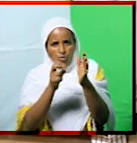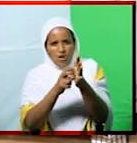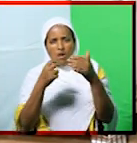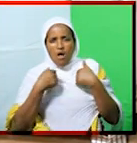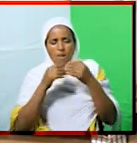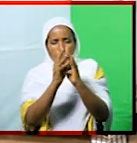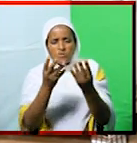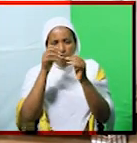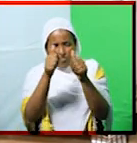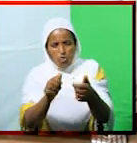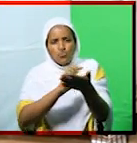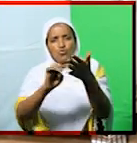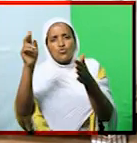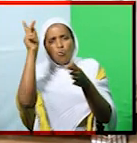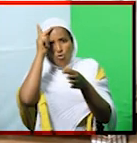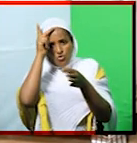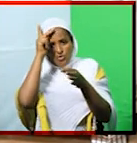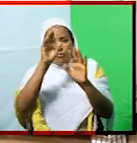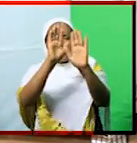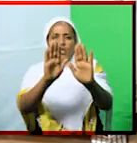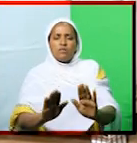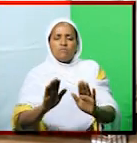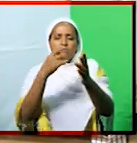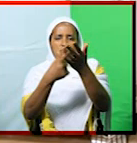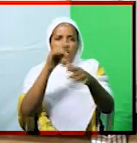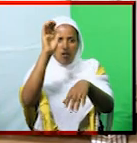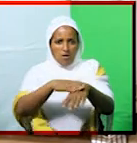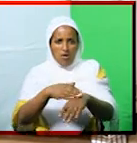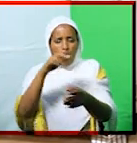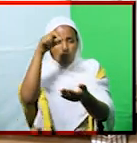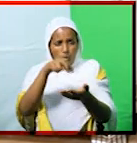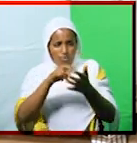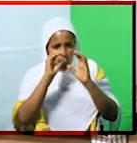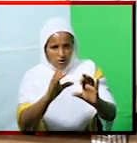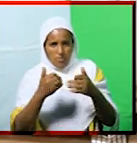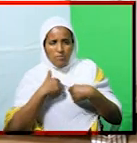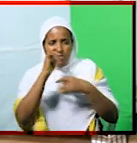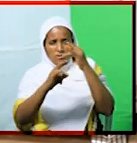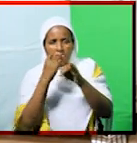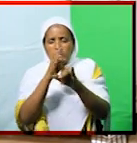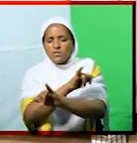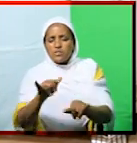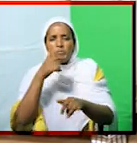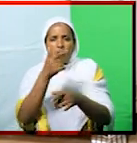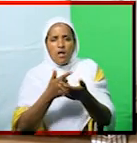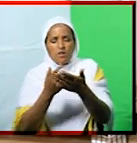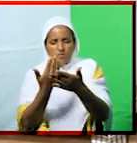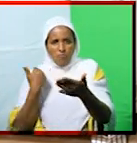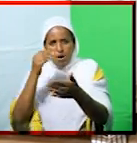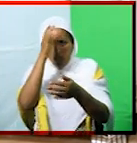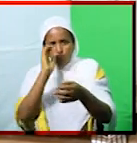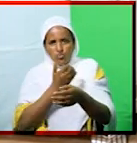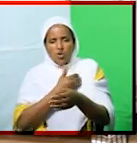ነው። ራሱ ቅዱስ ጳውሎስ በድንቅ ተአምራት የተጠራው ቆሞ እያስተማረ ባለበት ዘመን እምቢ ይላል። እና ቅድም አባቶቻችን